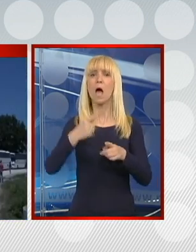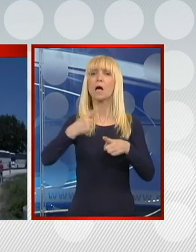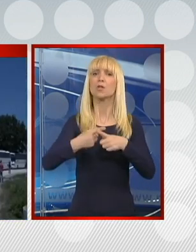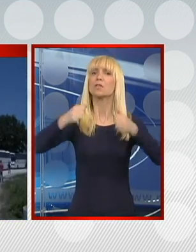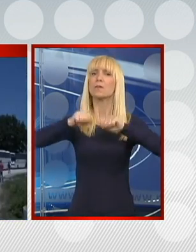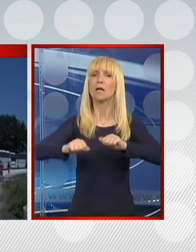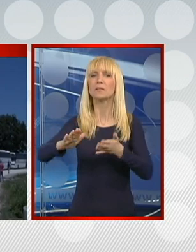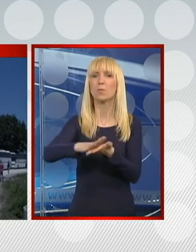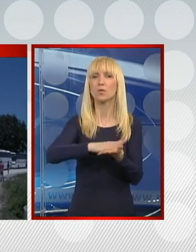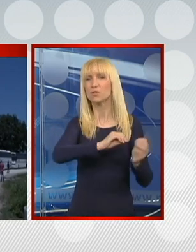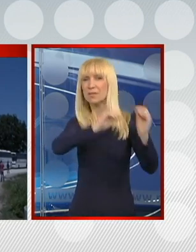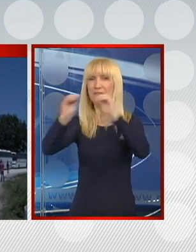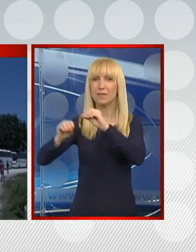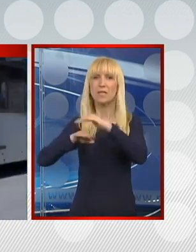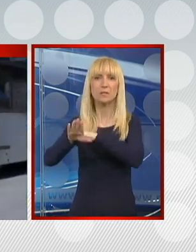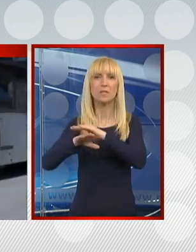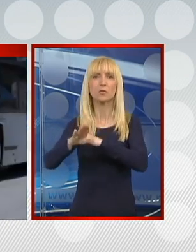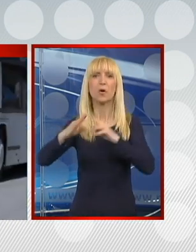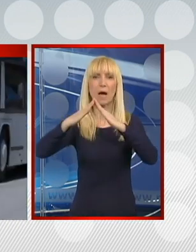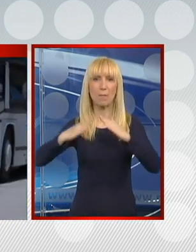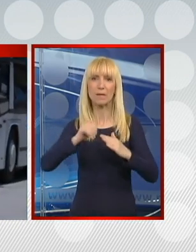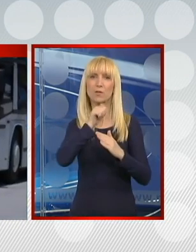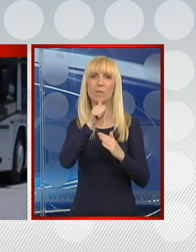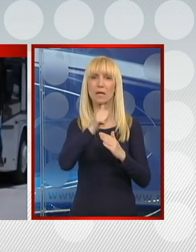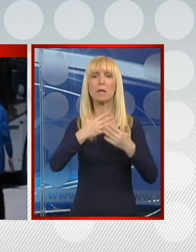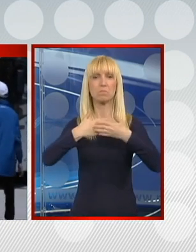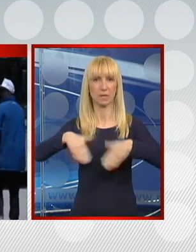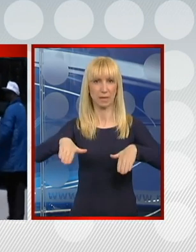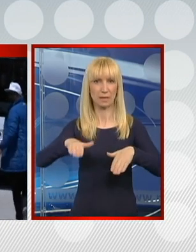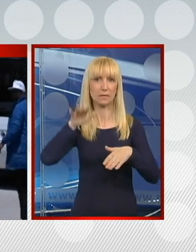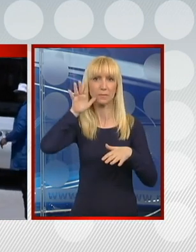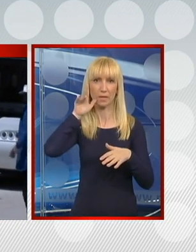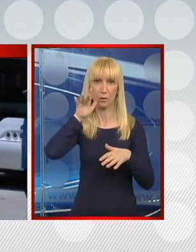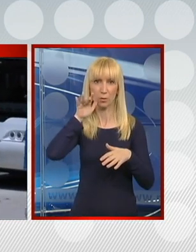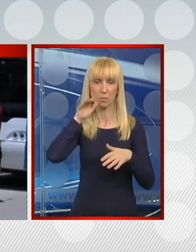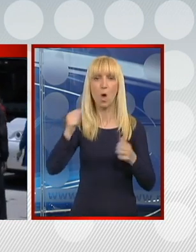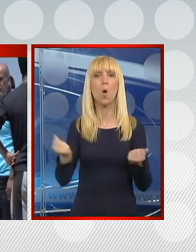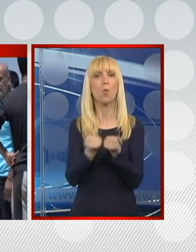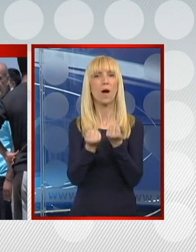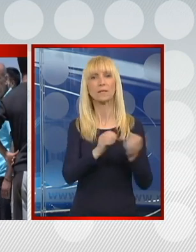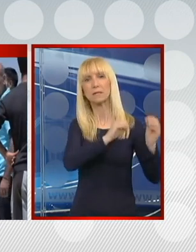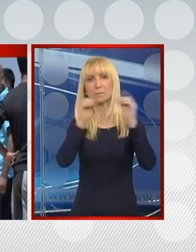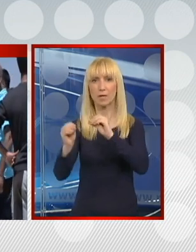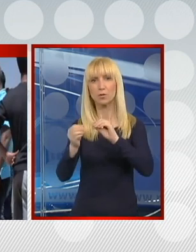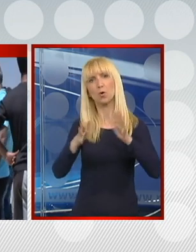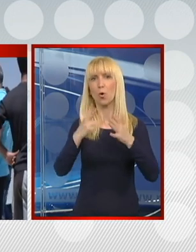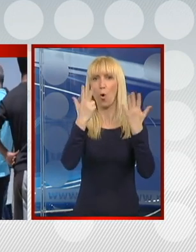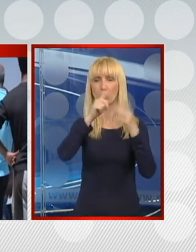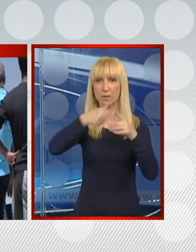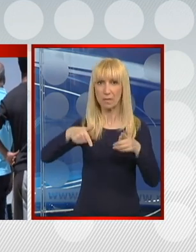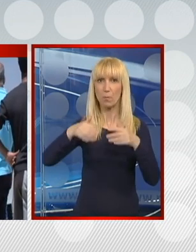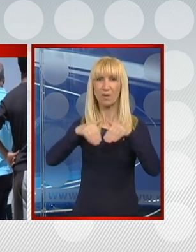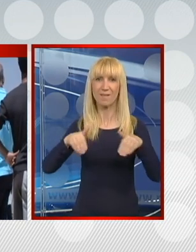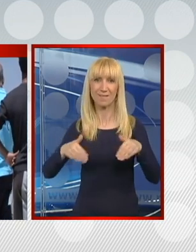Grčke vlasti počele su raseljavanje izbegličkog kampa Idomeni na granici sa Makedonijom. U akciji izmeštanja oko